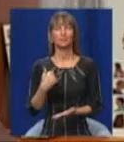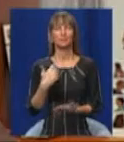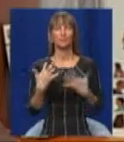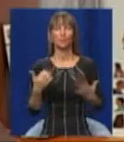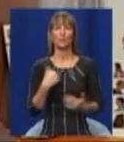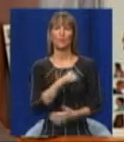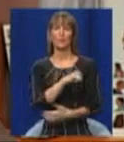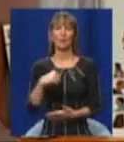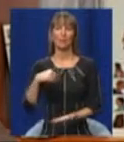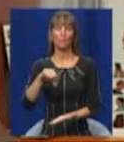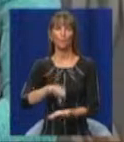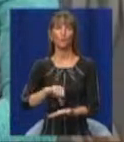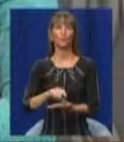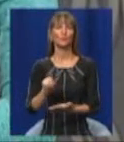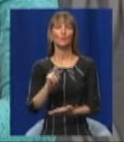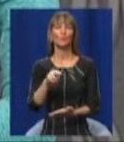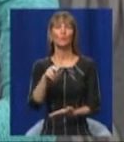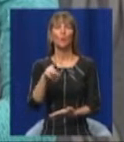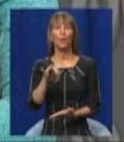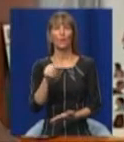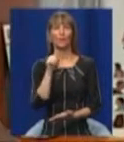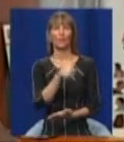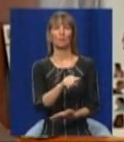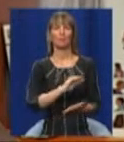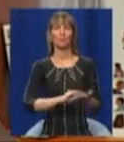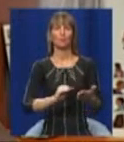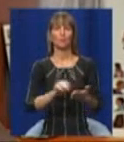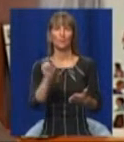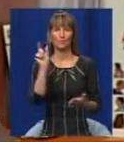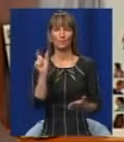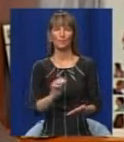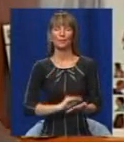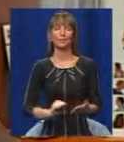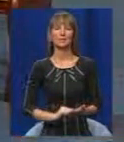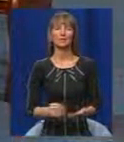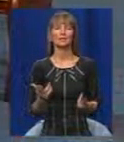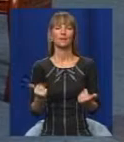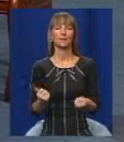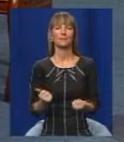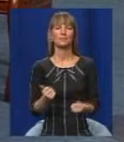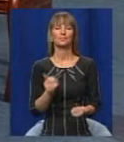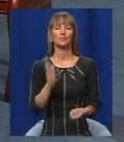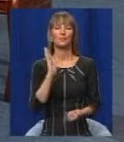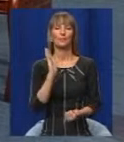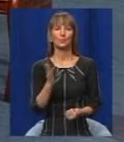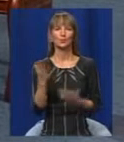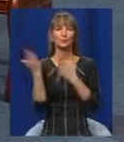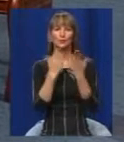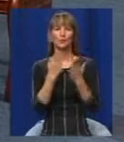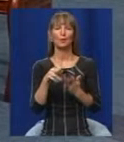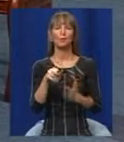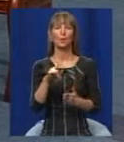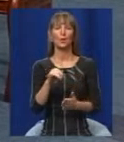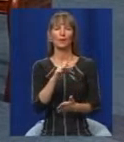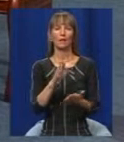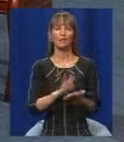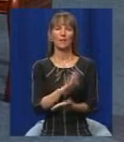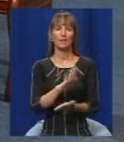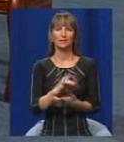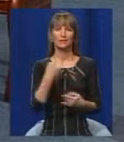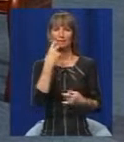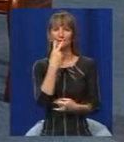ігроком. Щоб про тебе журналісти потім писали? Да. Це дуже прикольно. А тож будемо читати про тебе в газетах та дивитися по телевізору,